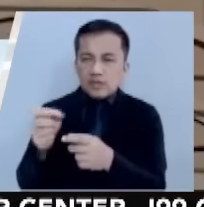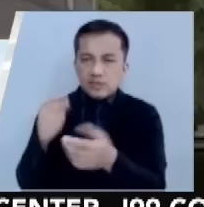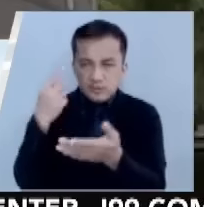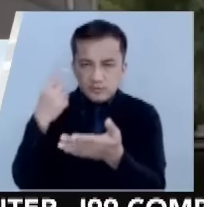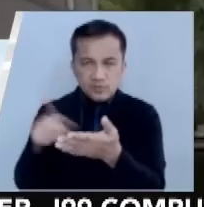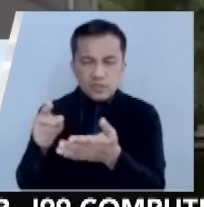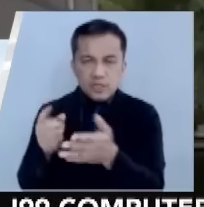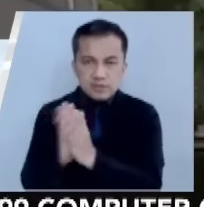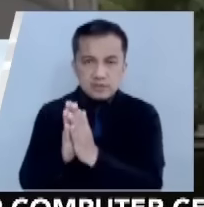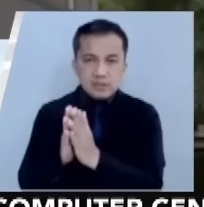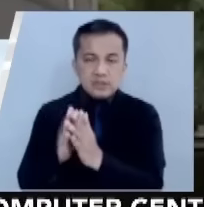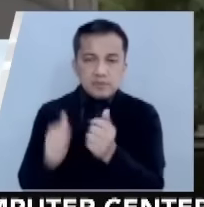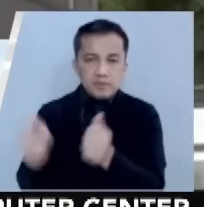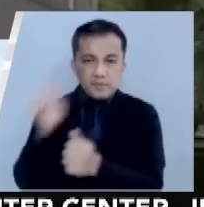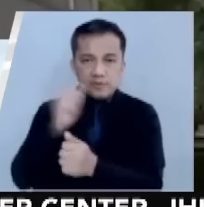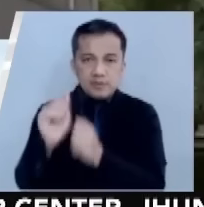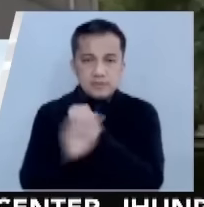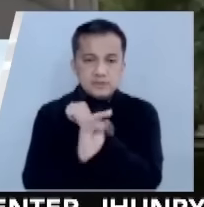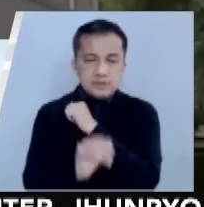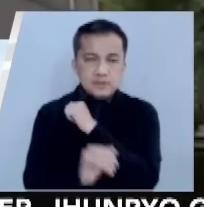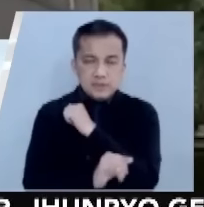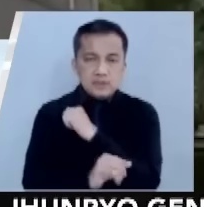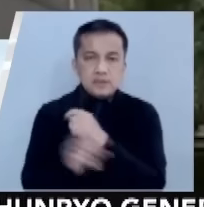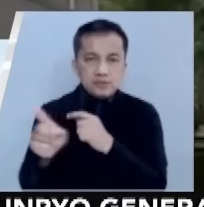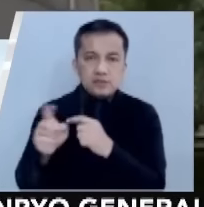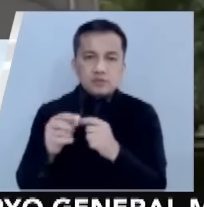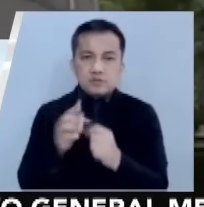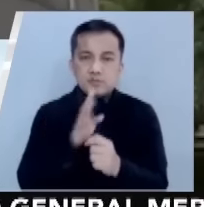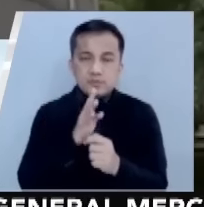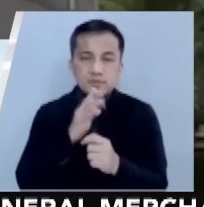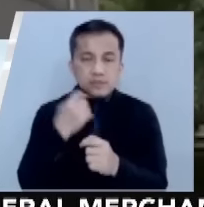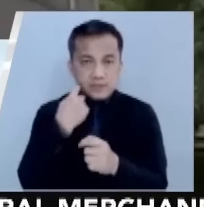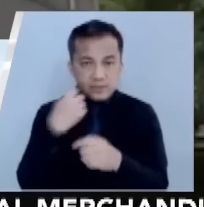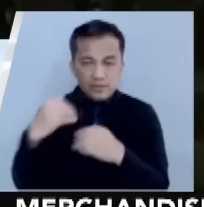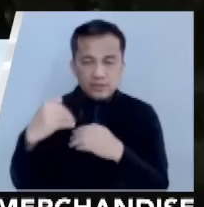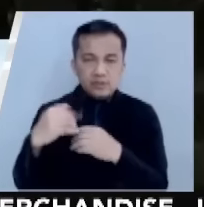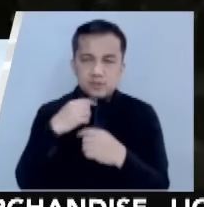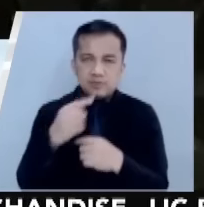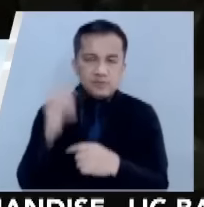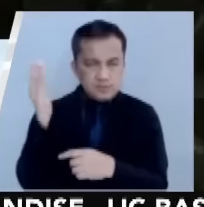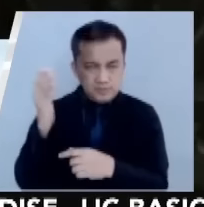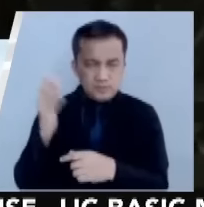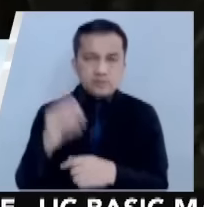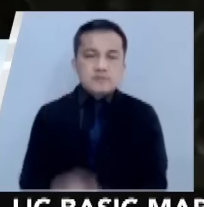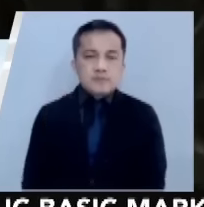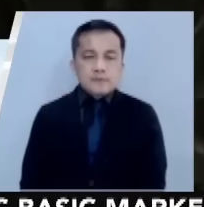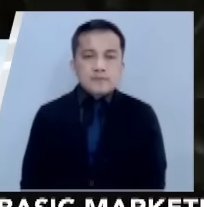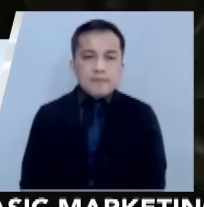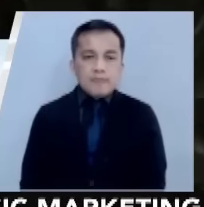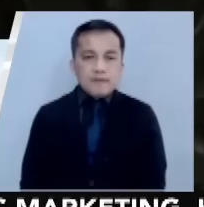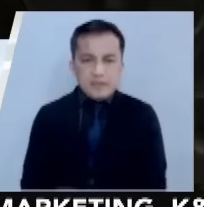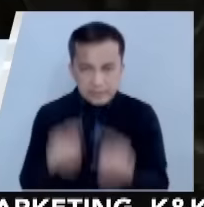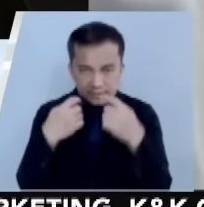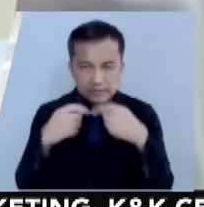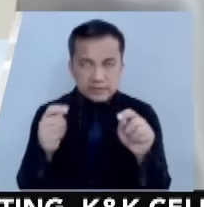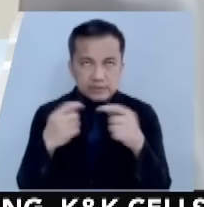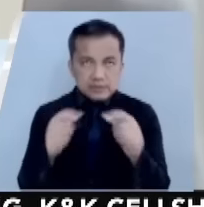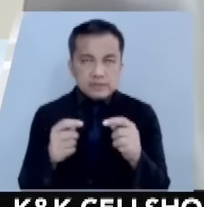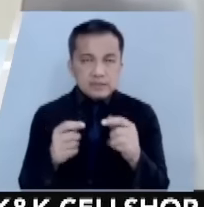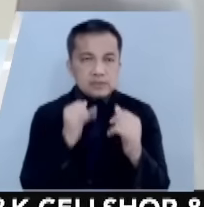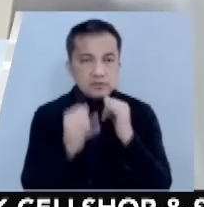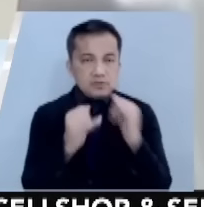nila, tanging yung pahayag na ipinadala nila kanina ang kanila munang sasabihin. Sinisikap din naming makuha ang panig ng Malacanang